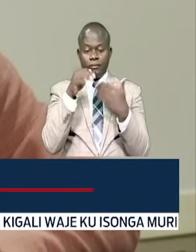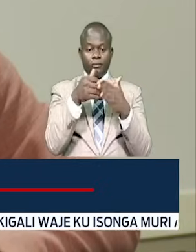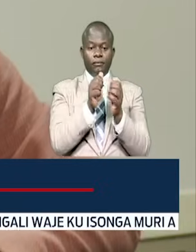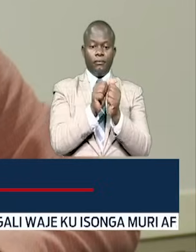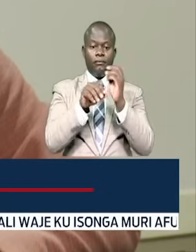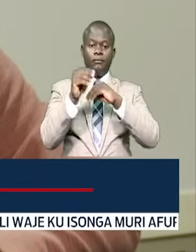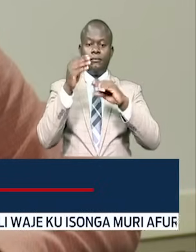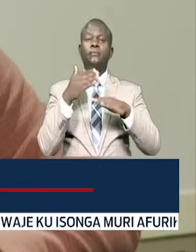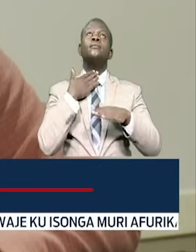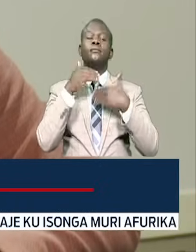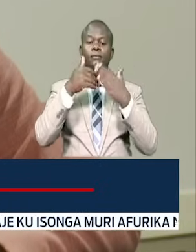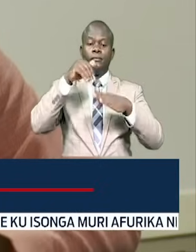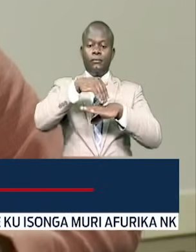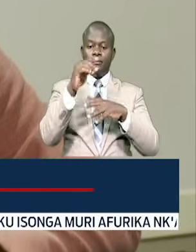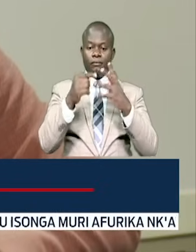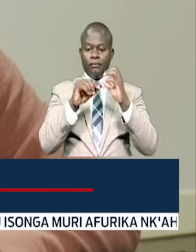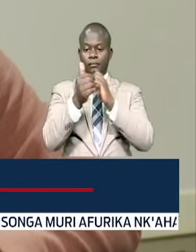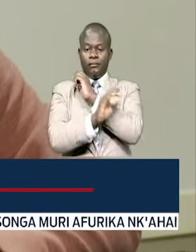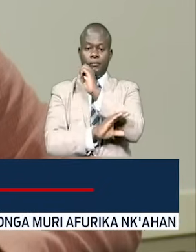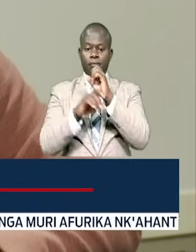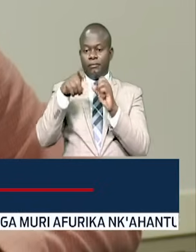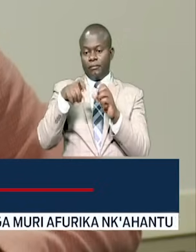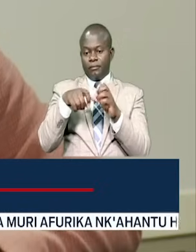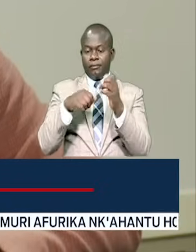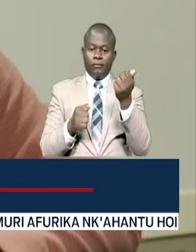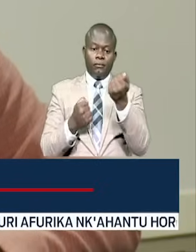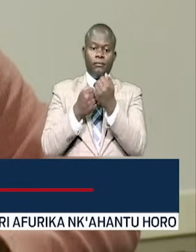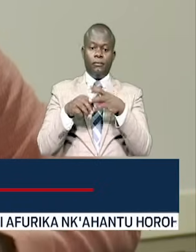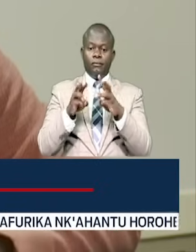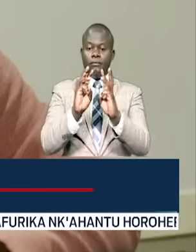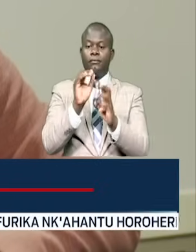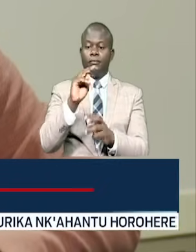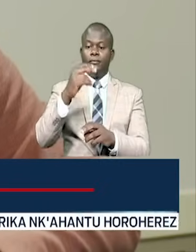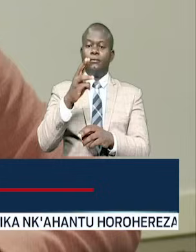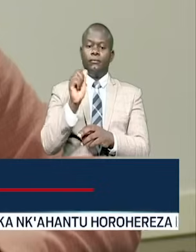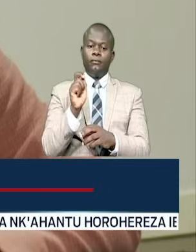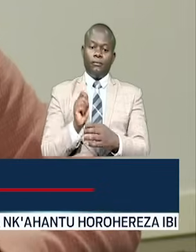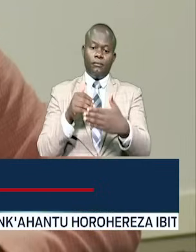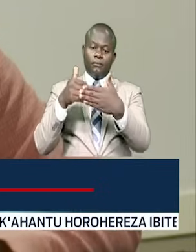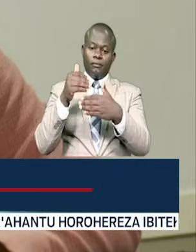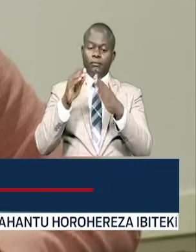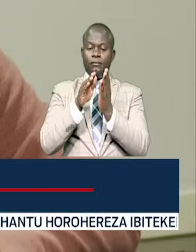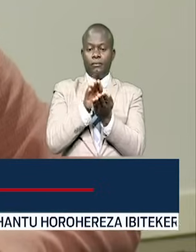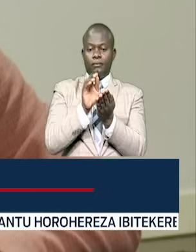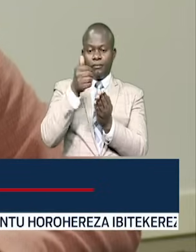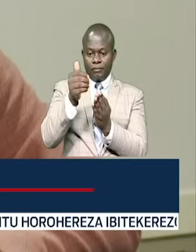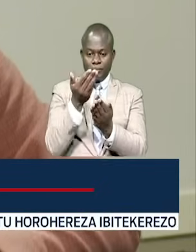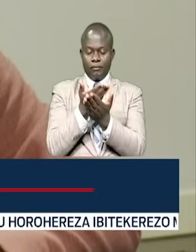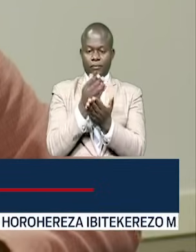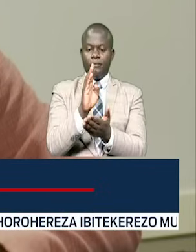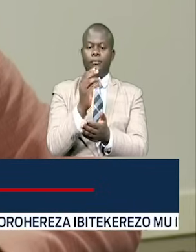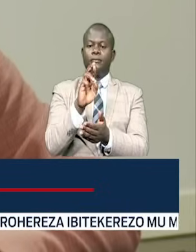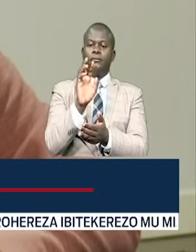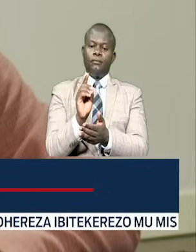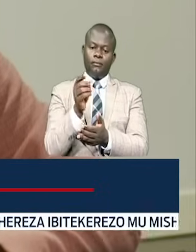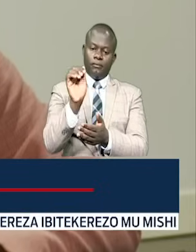umucuruzi ushaka kohereza ibintu mu mahanga ukeneye ubufasha mu buryo bw'ingwate uzagiye wigira banki yawe isabiri BRD